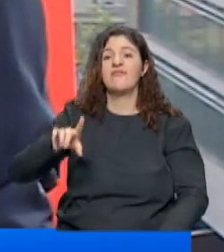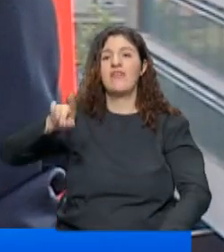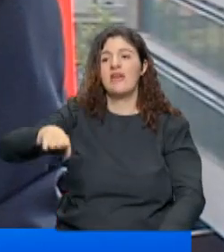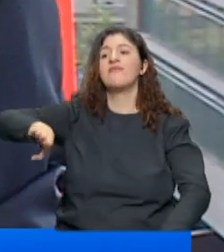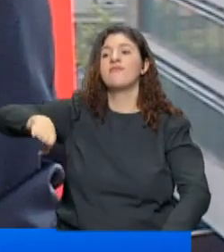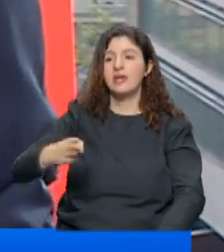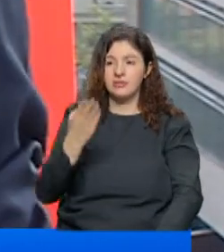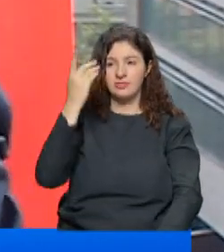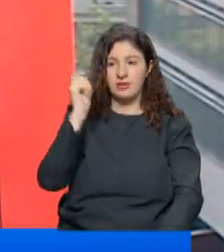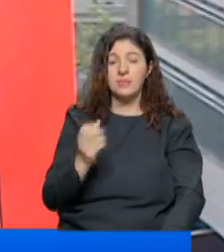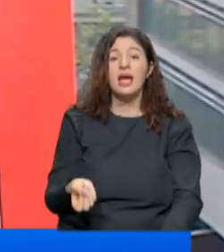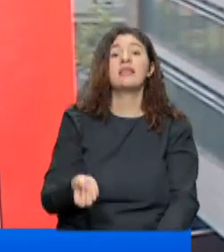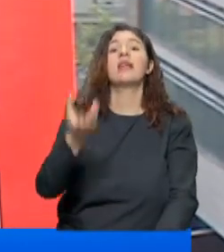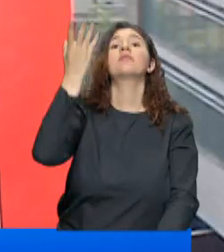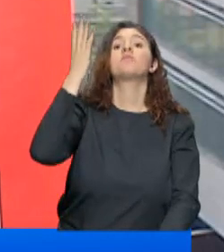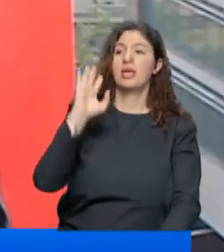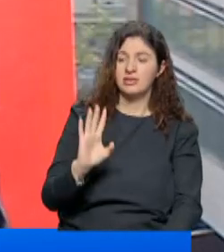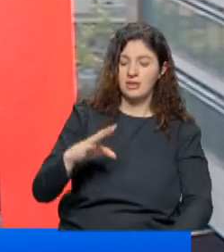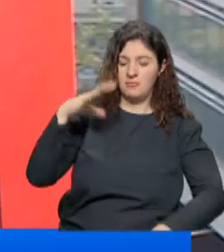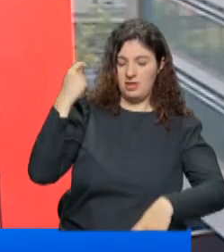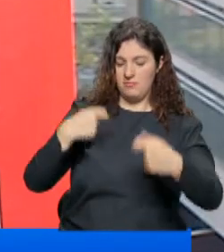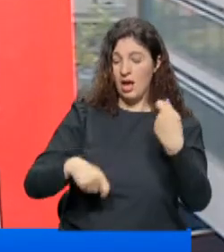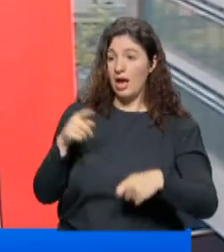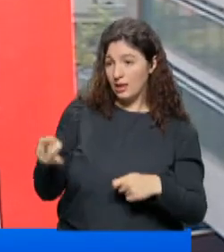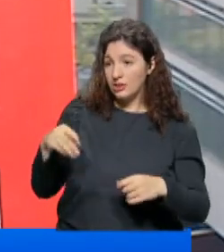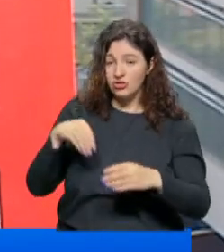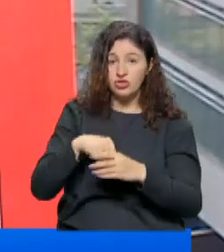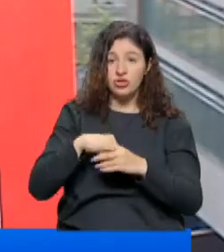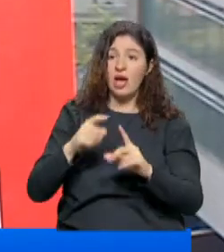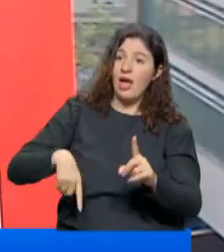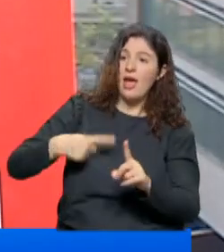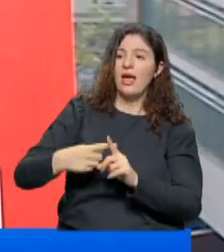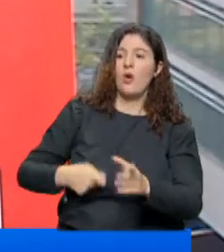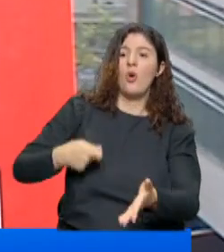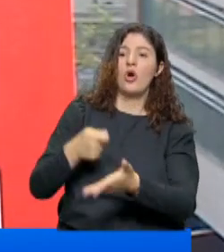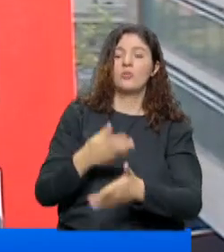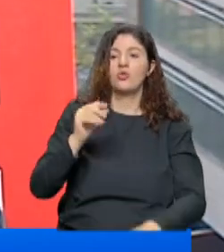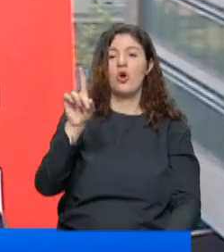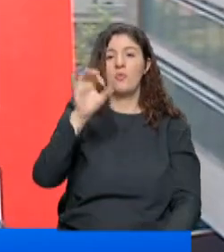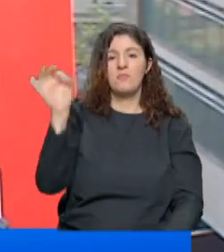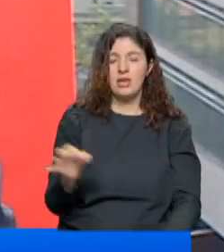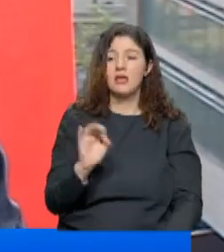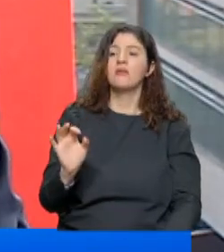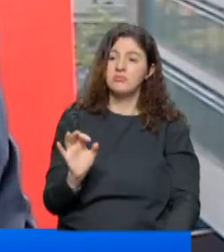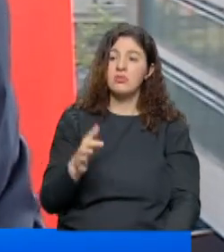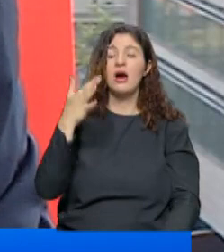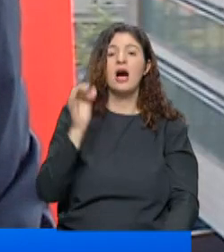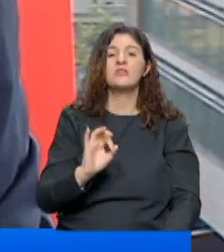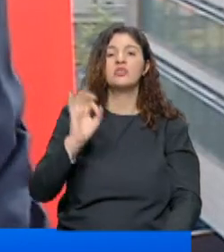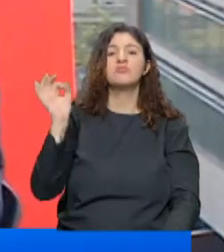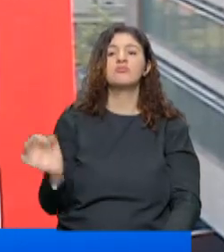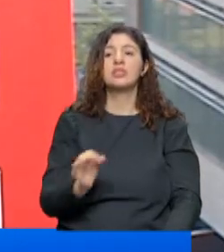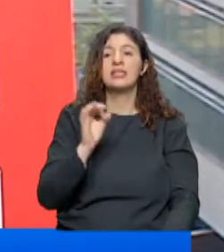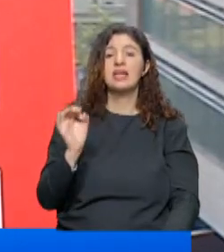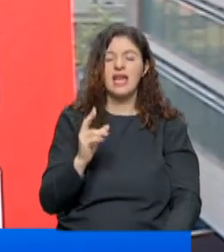vazgeçti. Yetmez. Merkez Bankası'nın da şeyi oldu, ayrı bir ödemesi oldu 10 milyar. 60 milyar